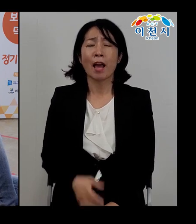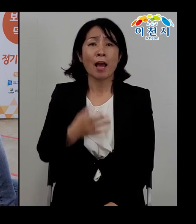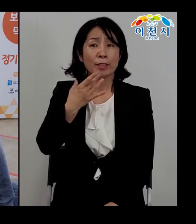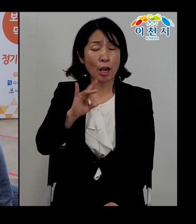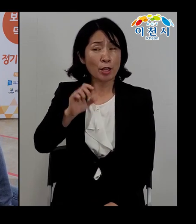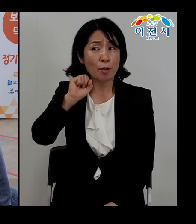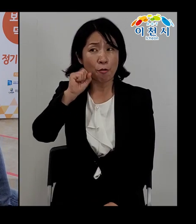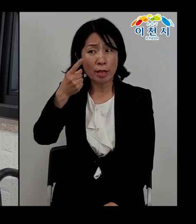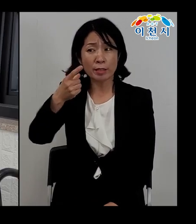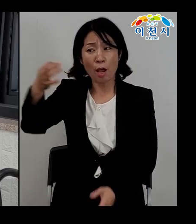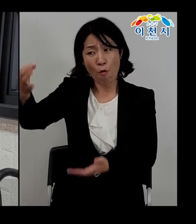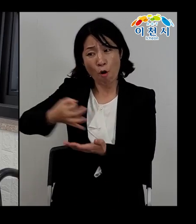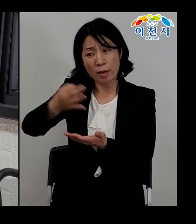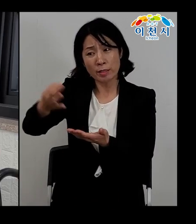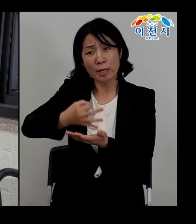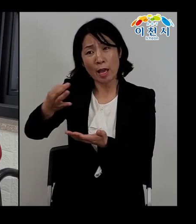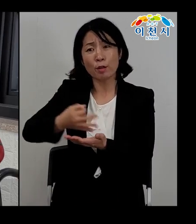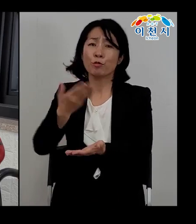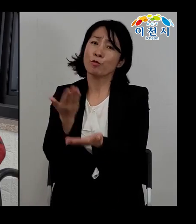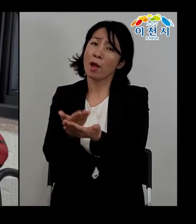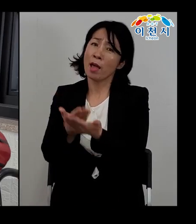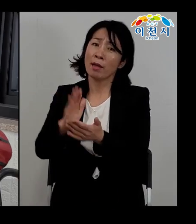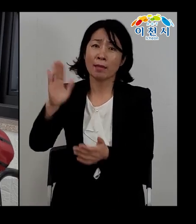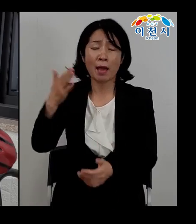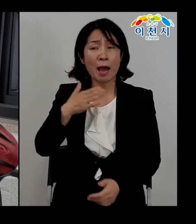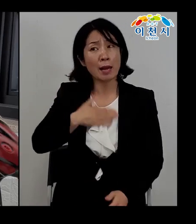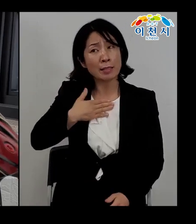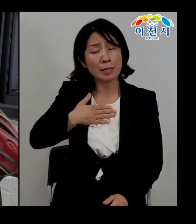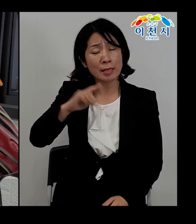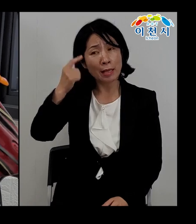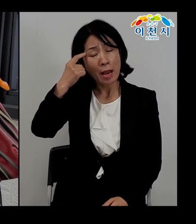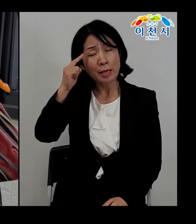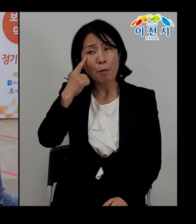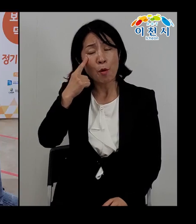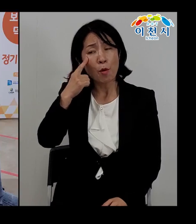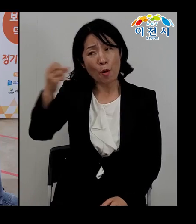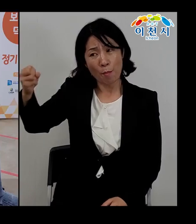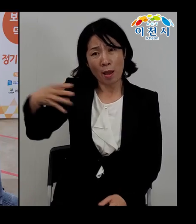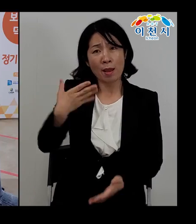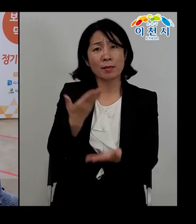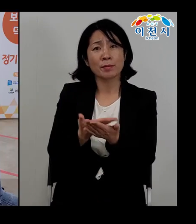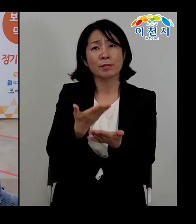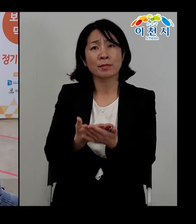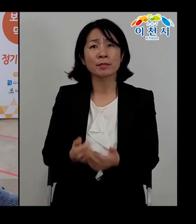당연히 월세는 꼬박꼬박 받을 거야. 생각해보고 말해줘.